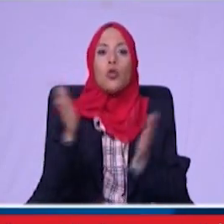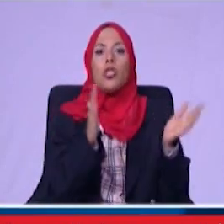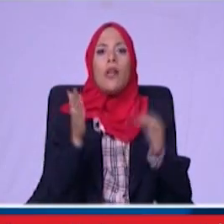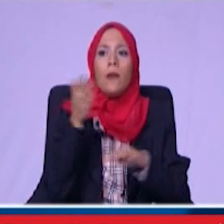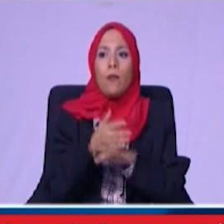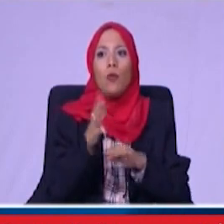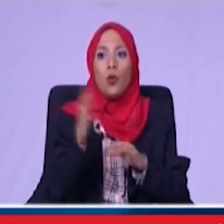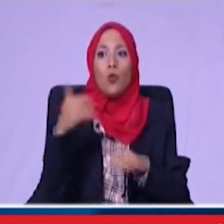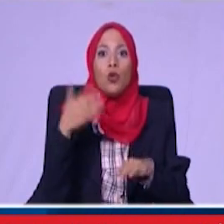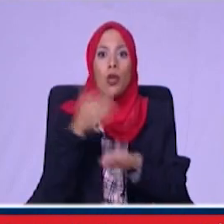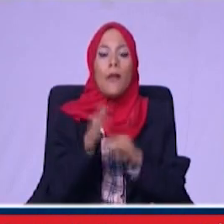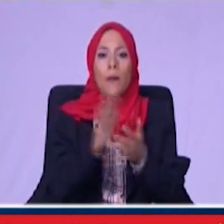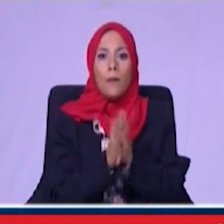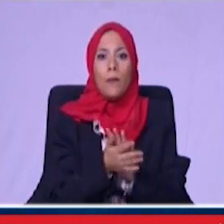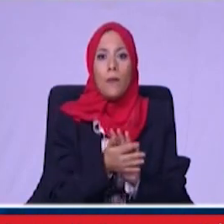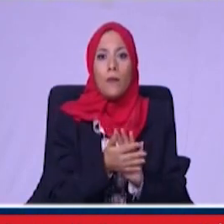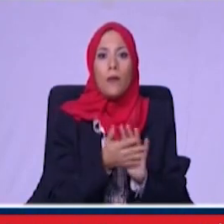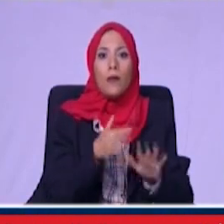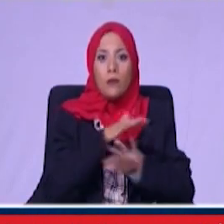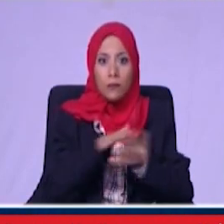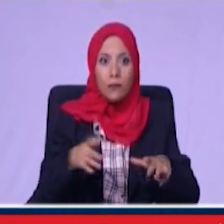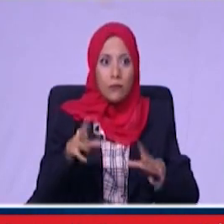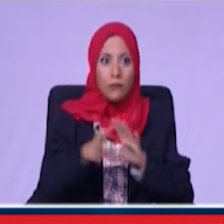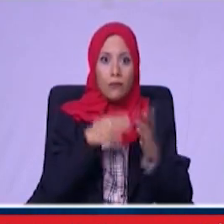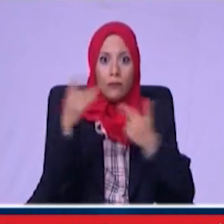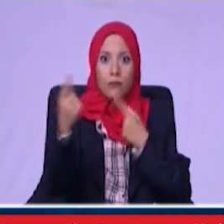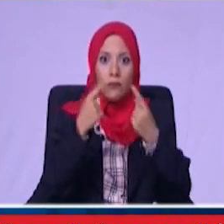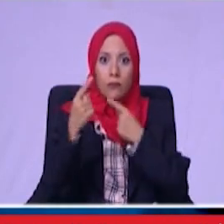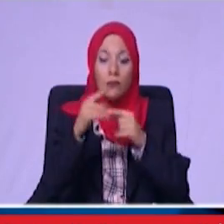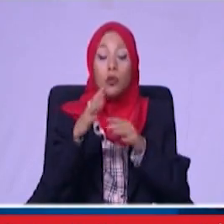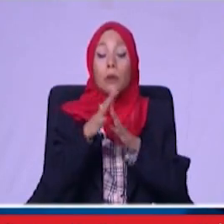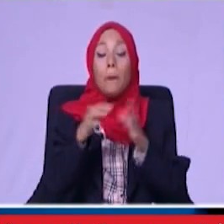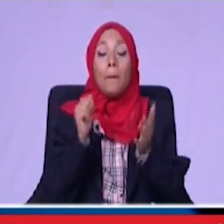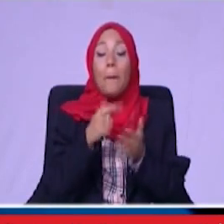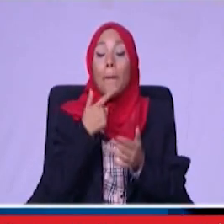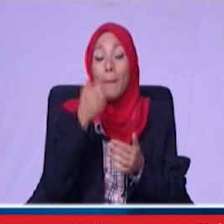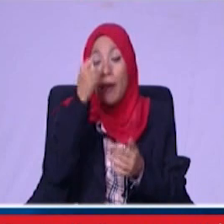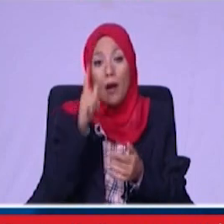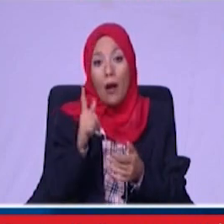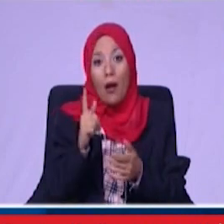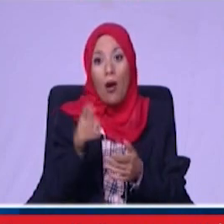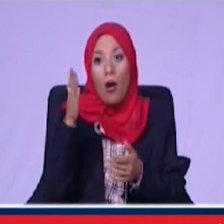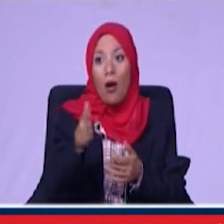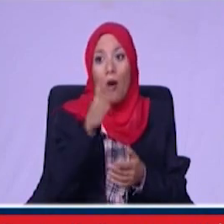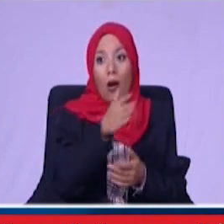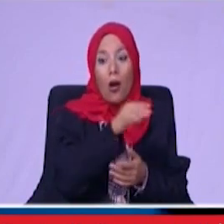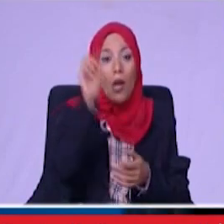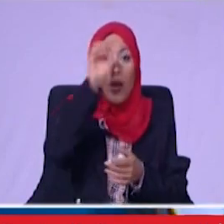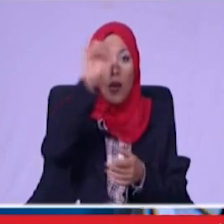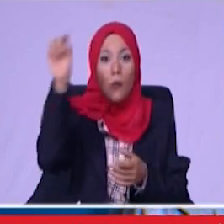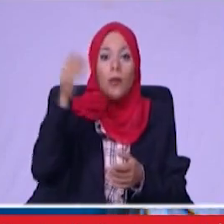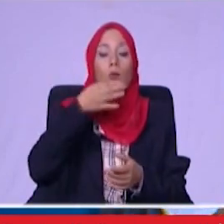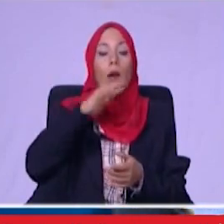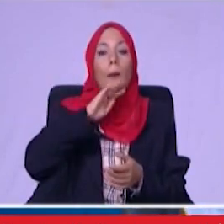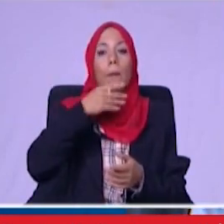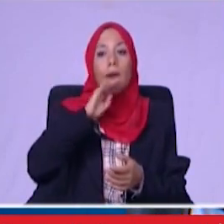لما يدخلوا الجنه اول قصر يقابلوه ممكن يكون عندهم 100 قصر اول قصر يقابلوه عنوانه قصر الحمد